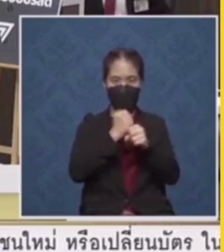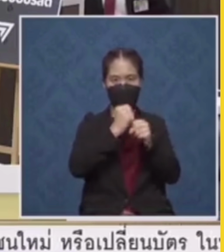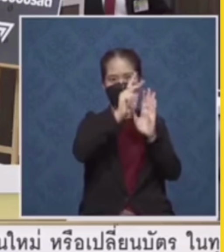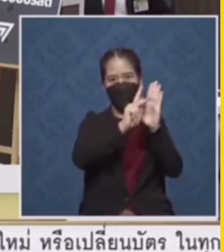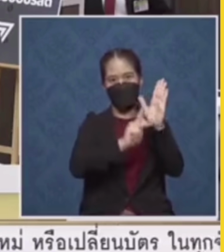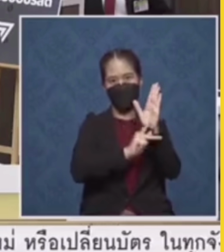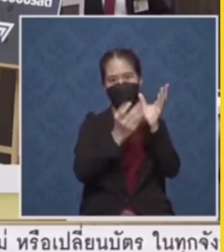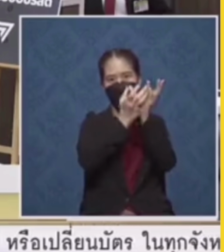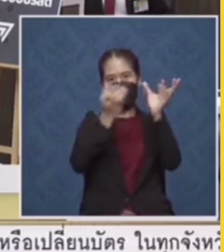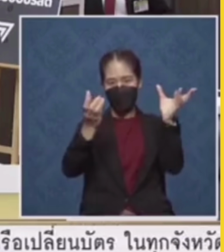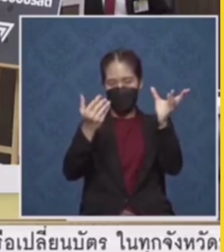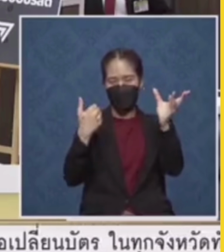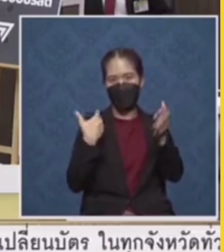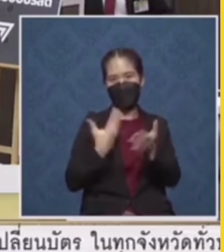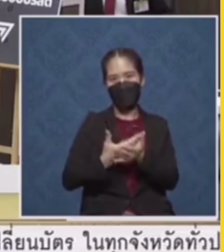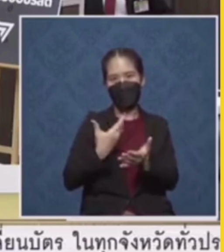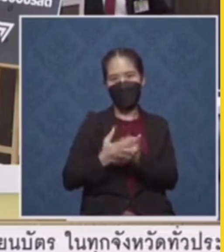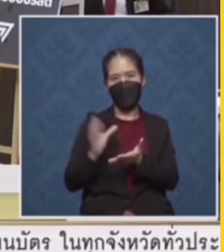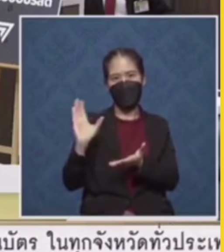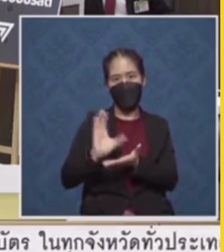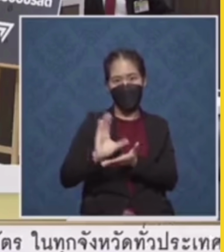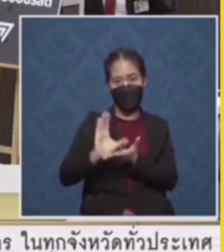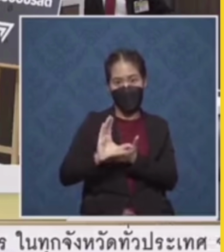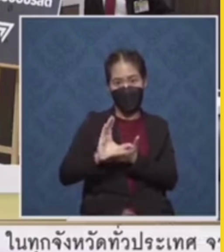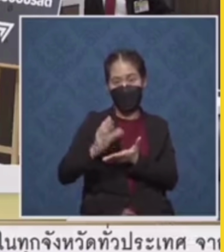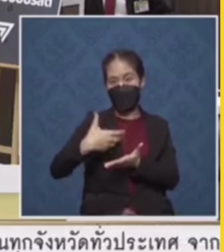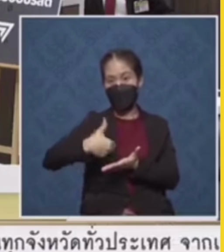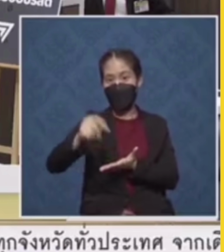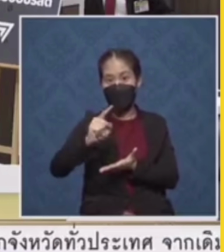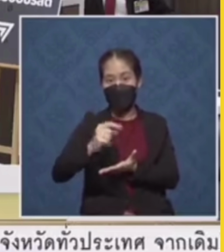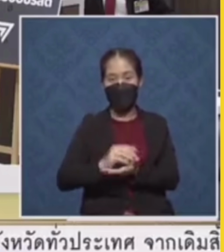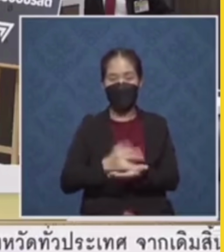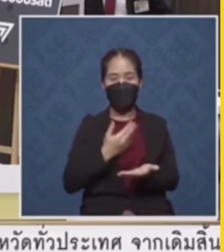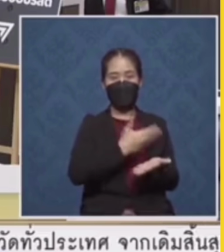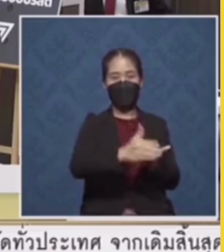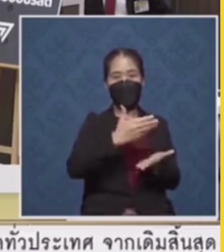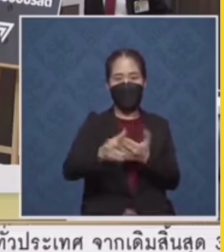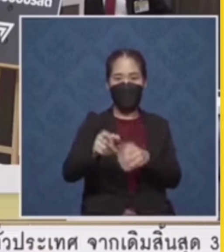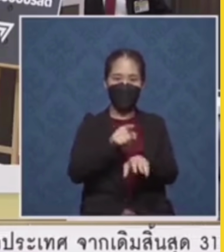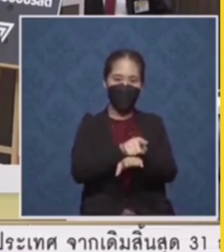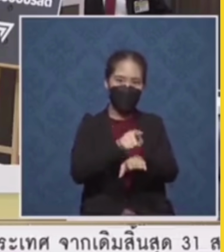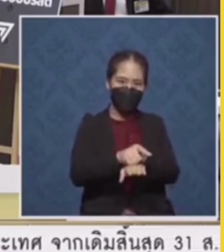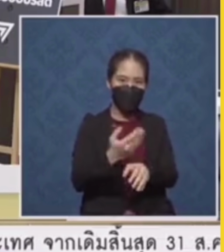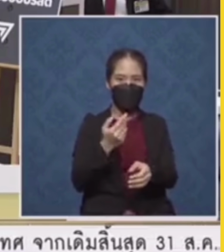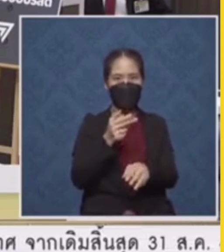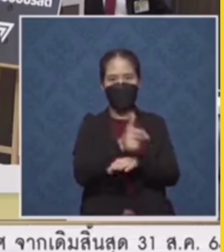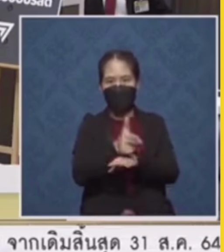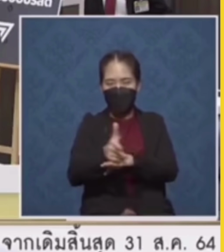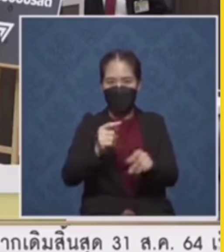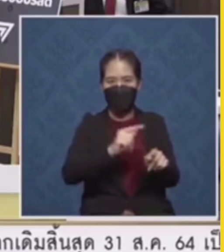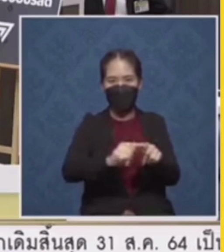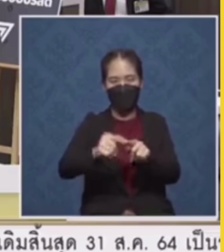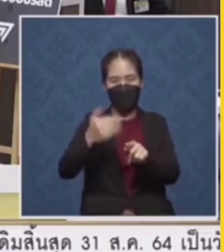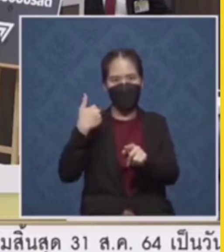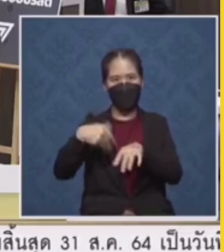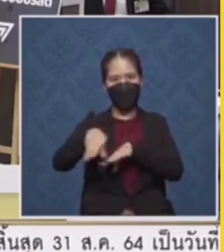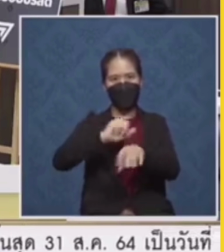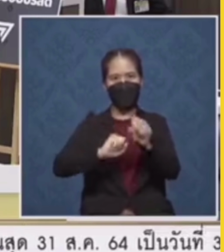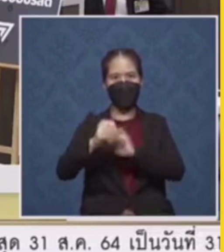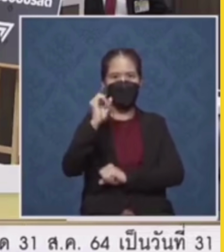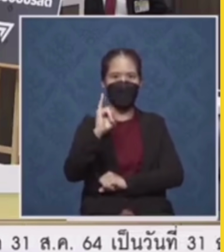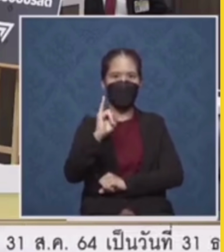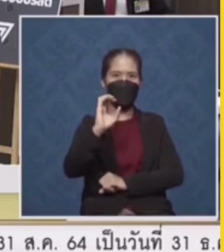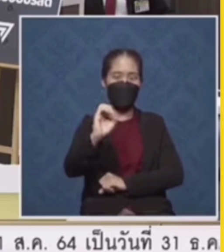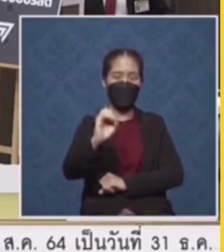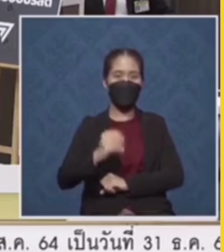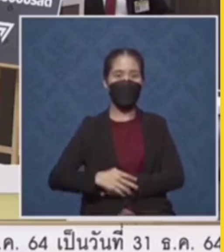ายและใช้เงินงบประมาณไปกับการจัดซื้ออาวุธยุทโธปกรณ์และจัดการปฏิบัติการ IO ซึ่ง